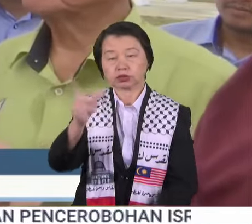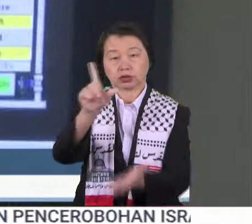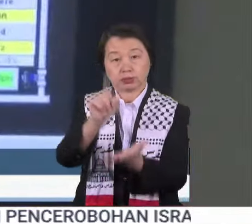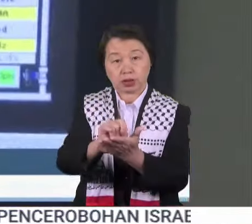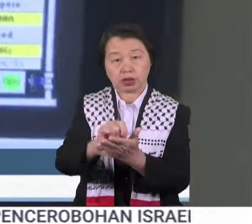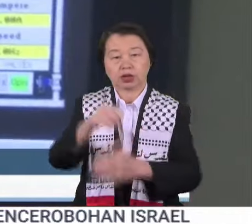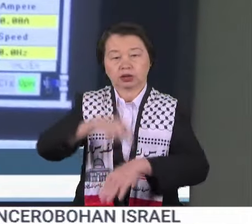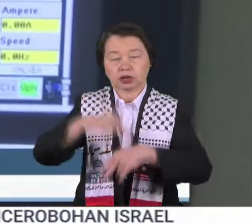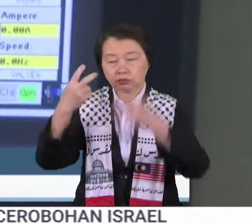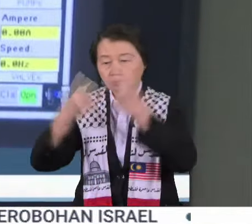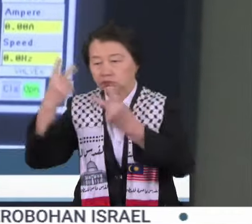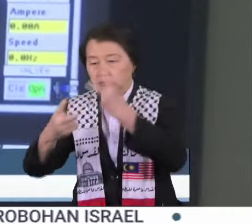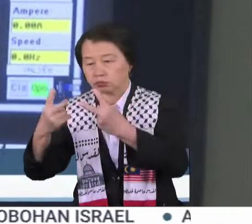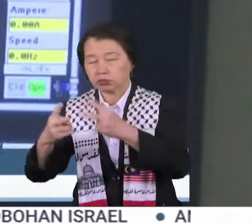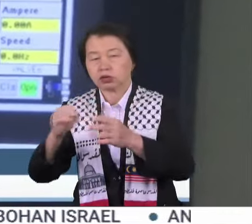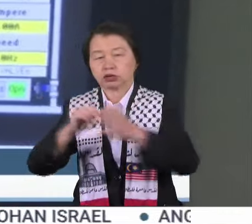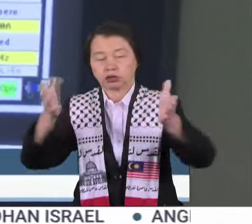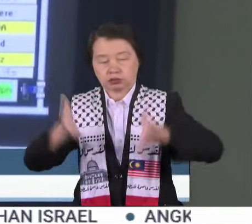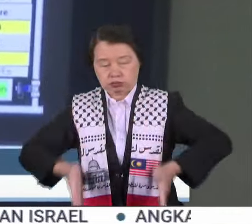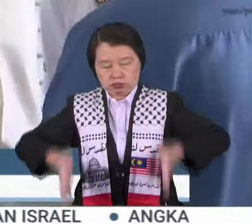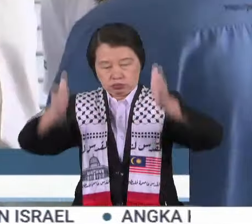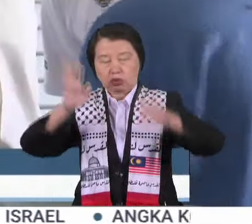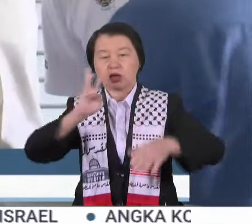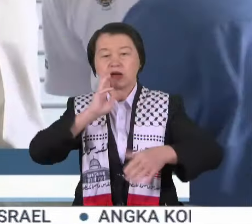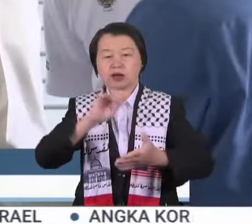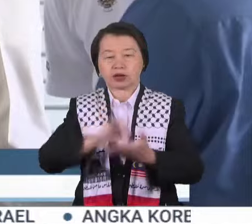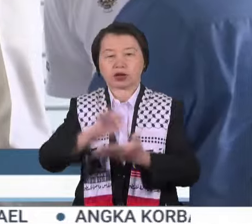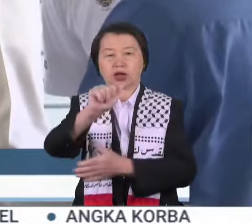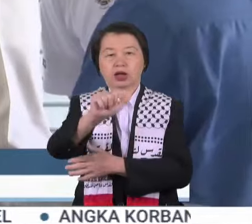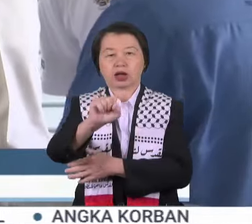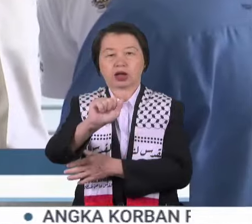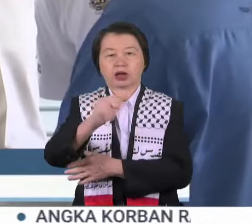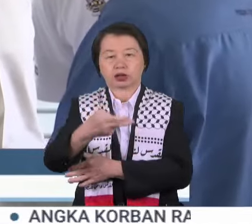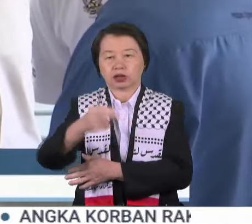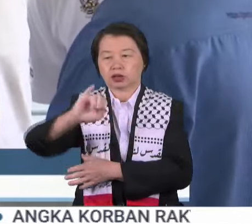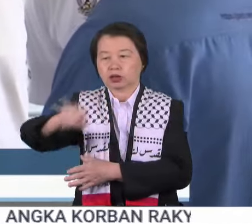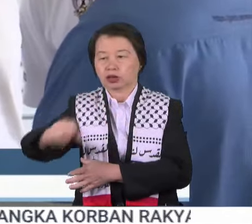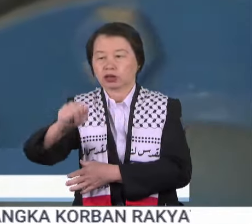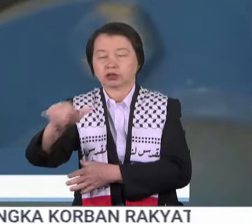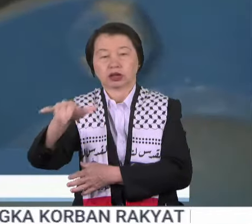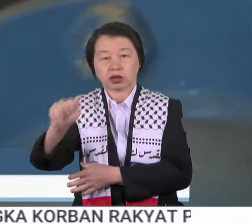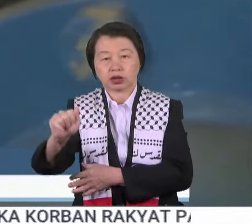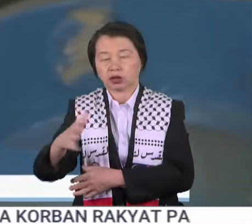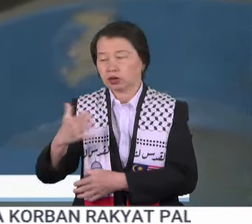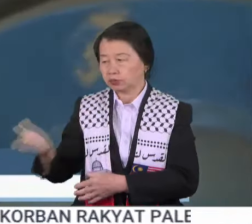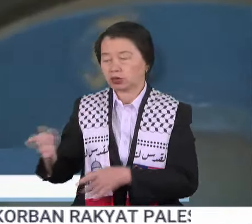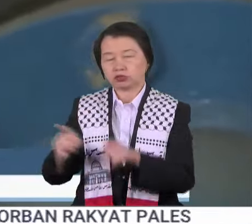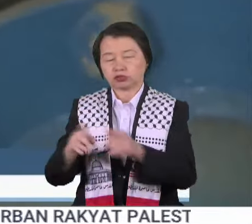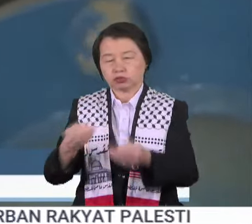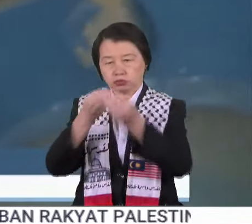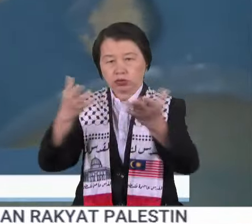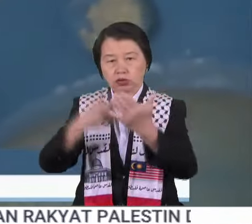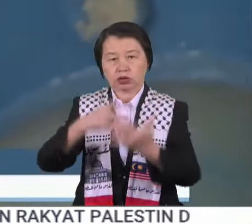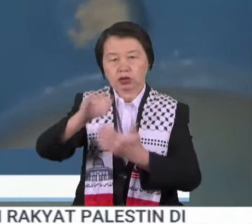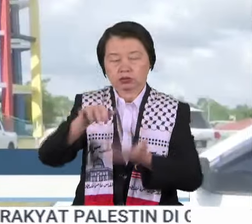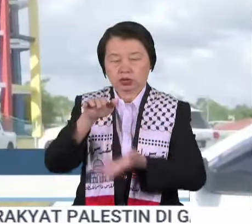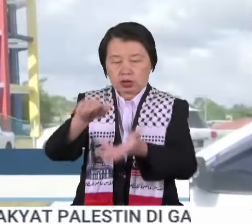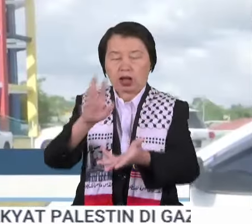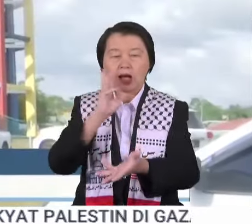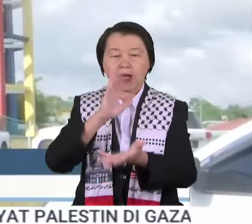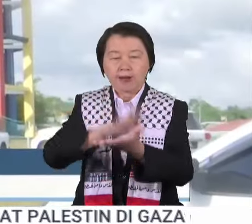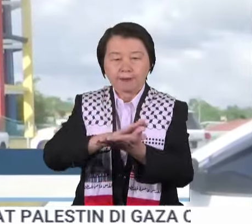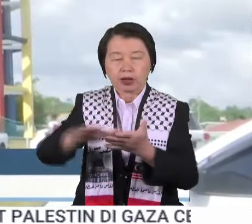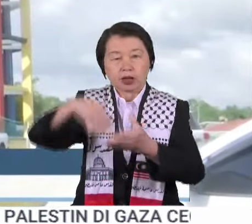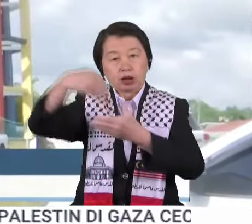media semasa lawatan kerja di tangki Aras tinggi di kawasan asal Jaya hari ini Dalam pada itu beliau turut mendedahkan projek bekalan air bersih